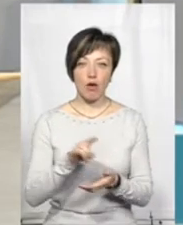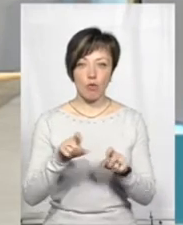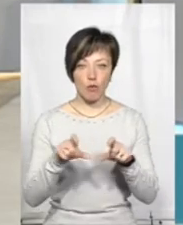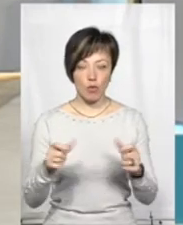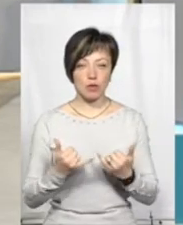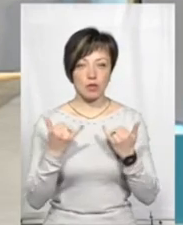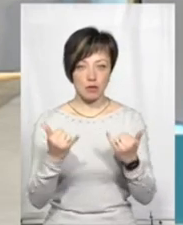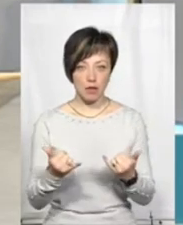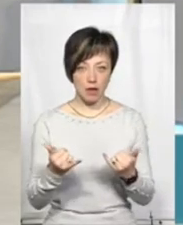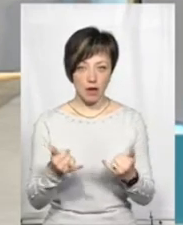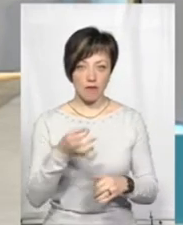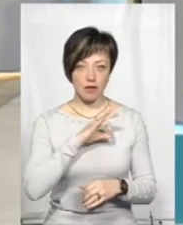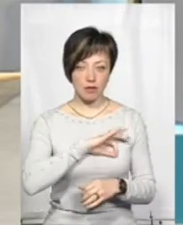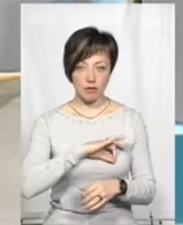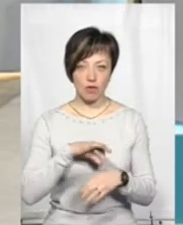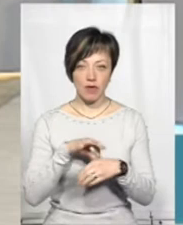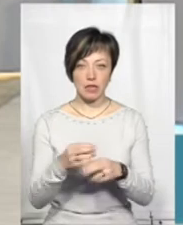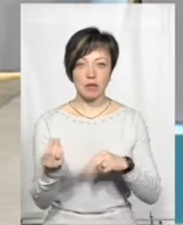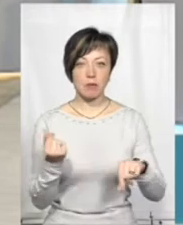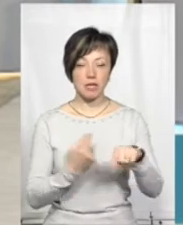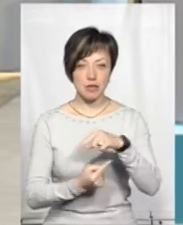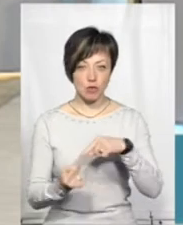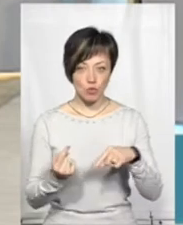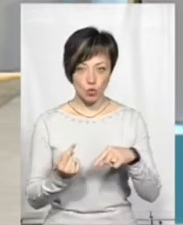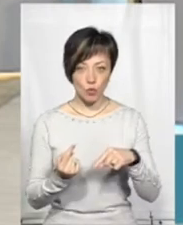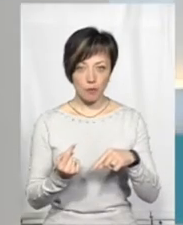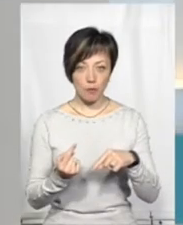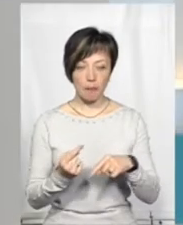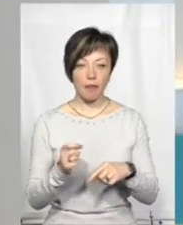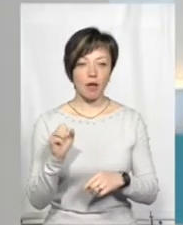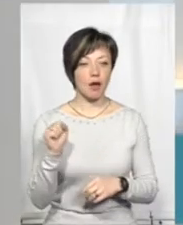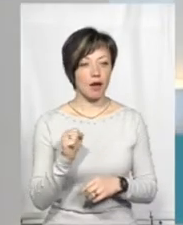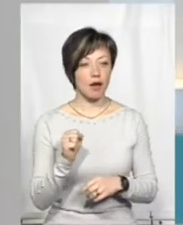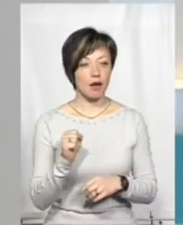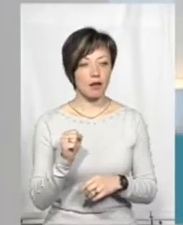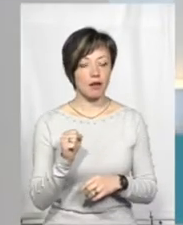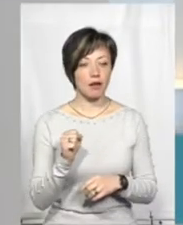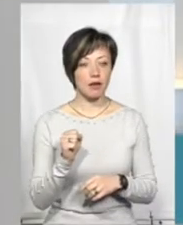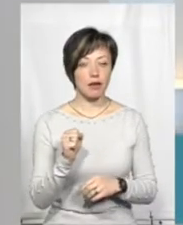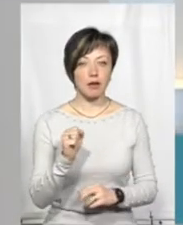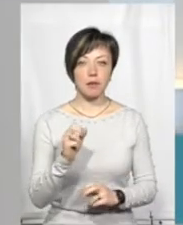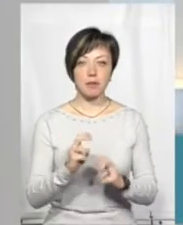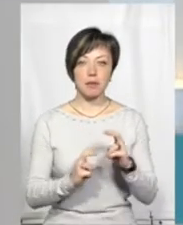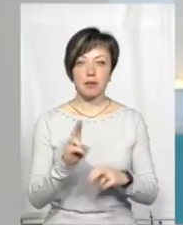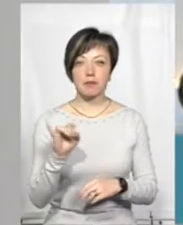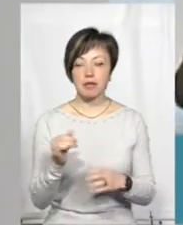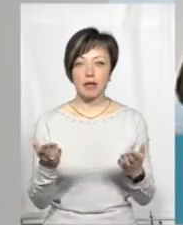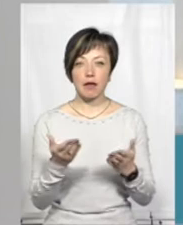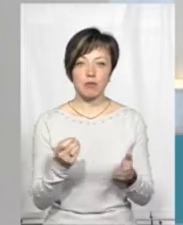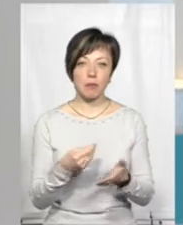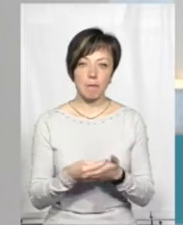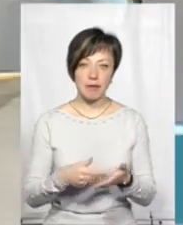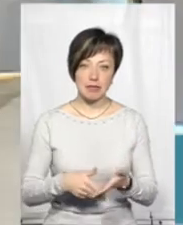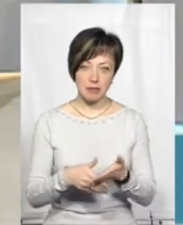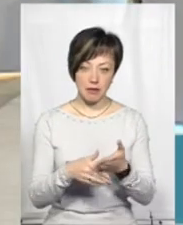аеропорт для ефективного ведення бізнесу. А підприємці, які, ну, можливо, меценати,